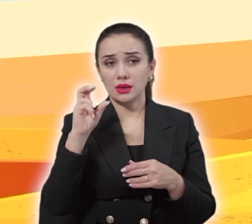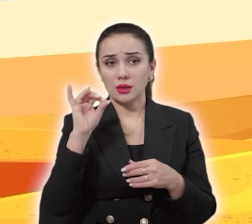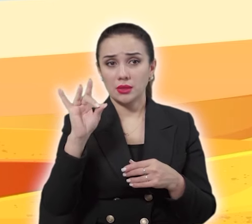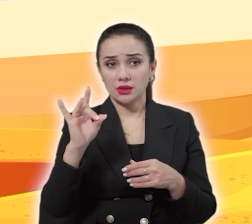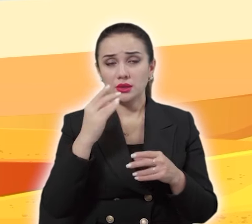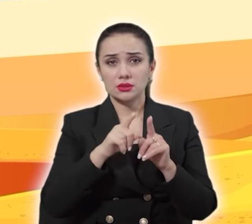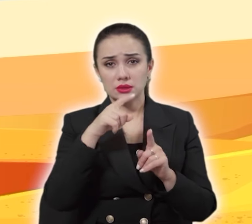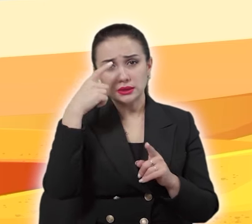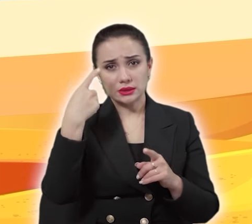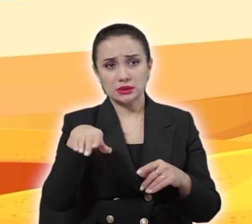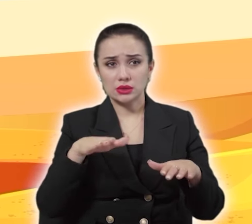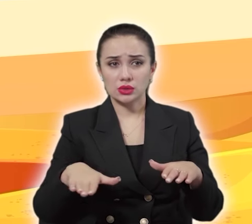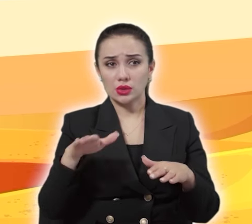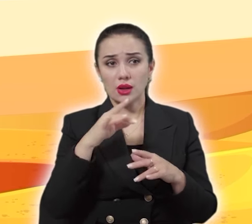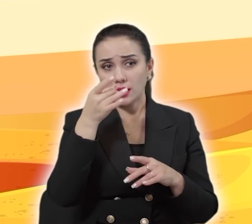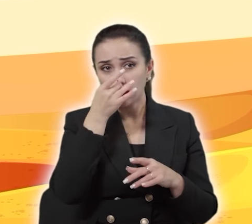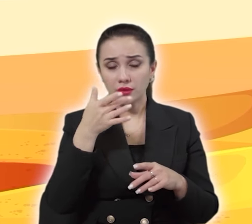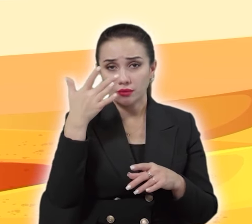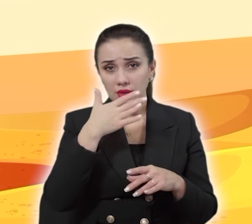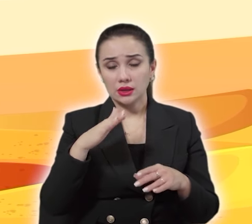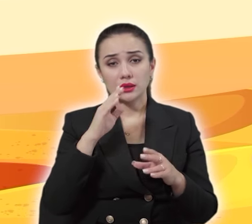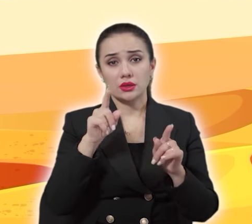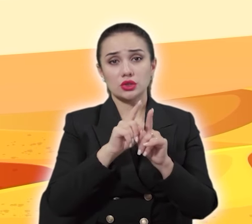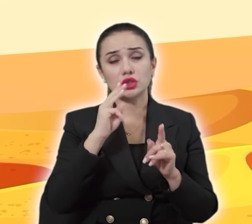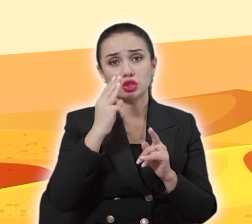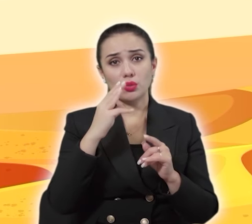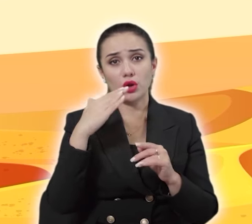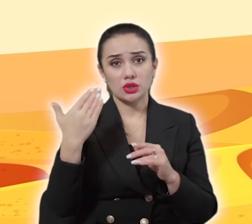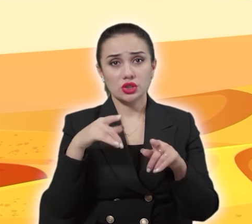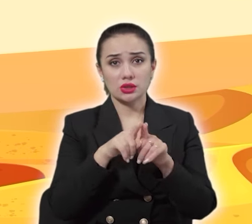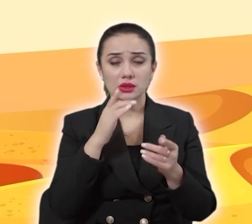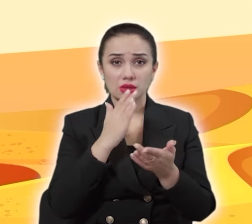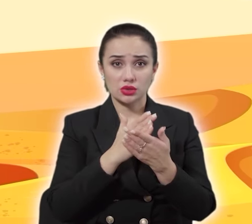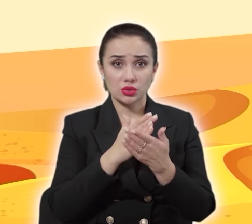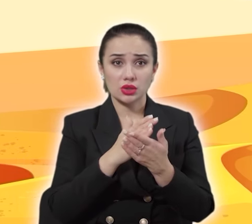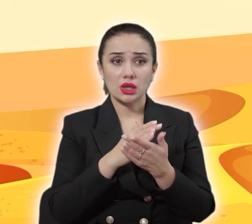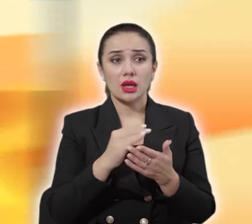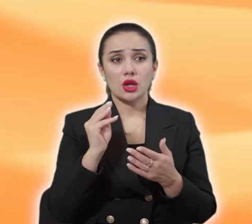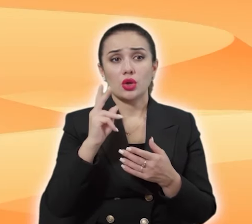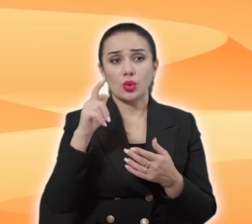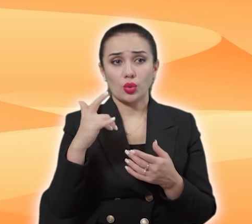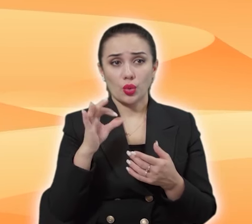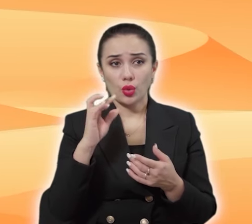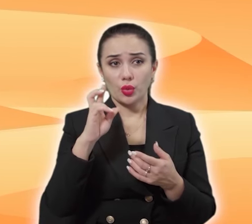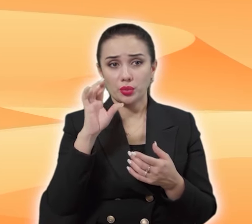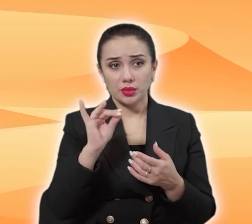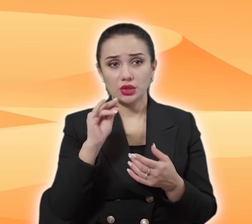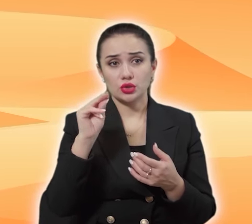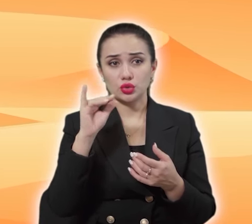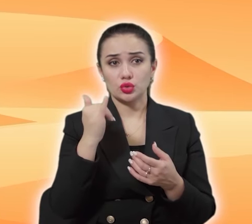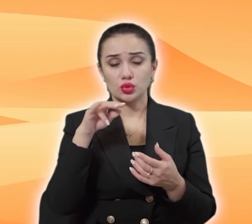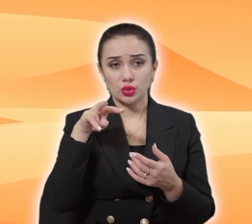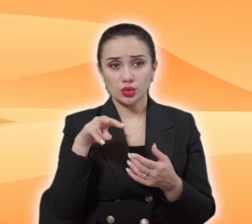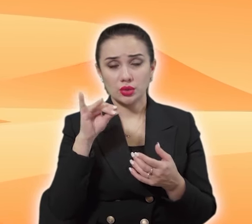eng issiq cho'l sifatida tanilgan. U Afrika qit'asining shimoliy chekkasida joylashgan. Gobi cho'l.